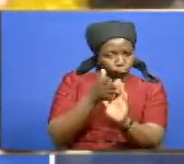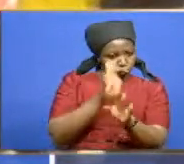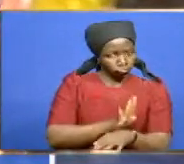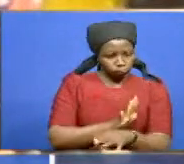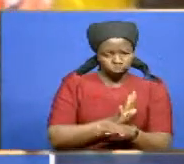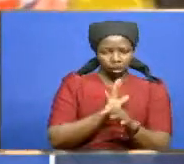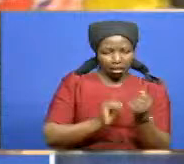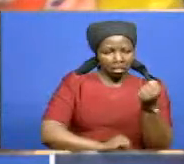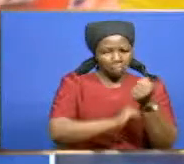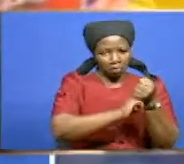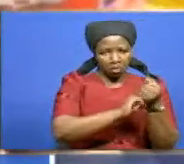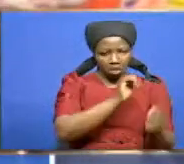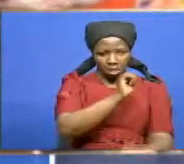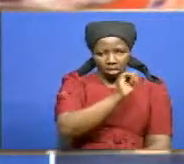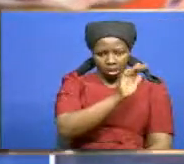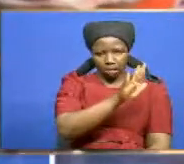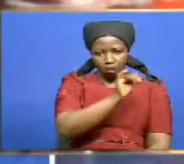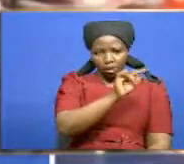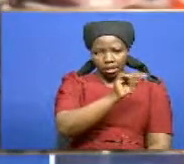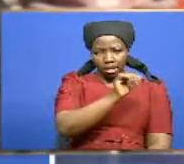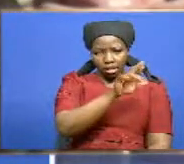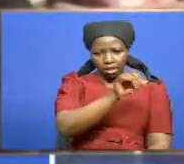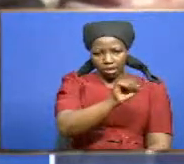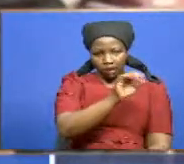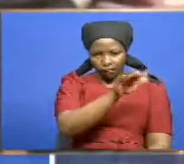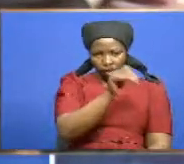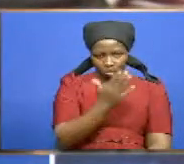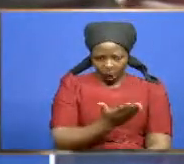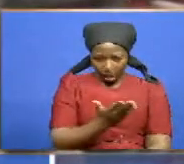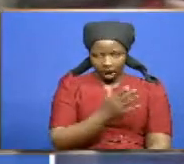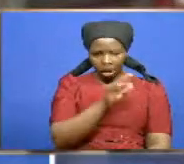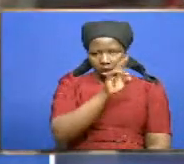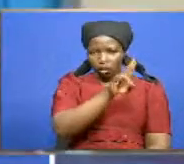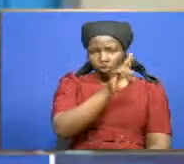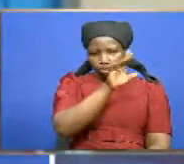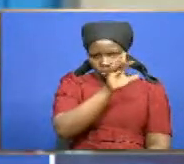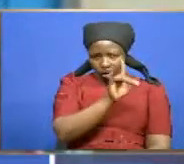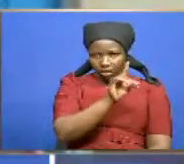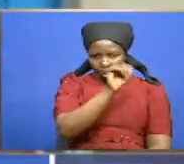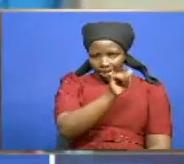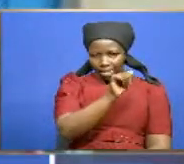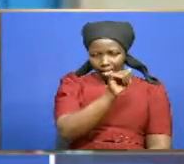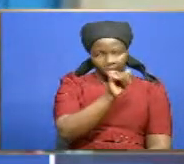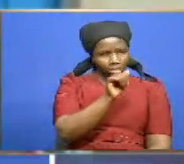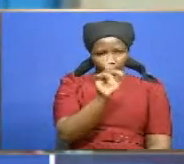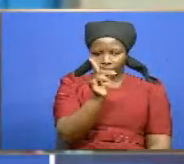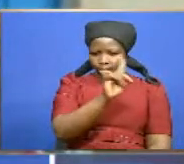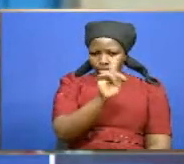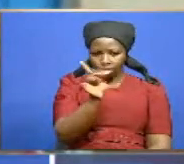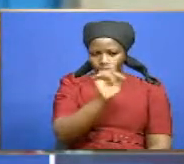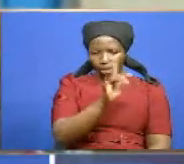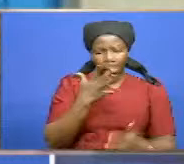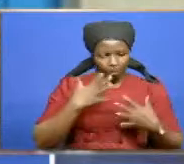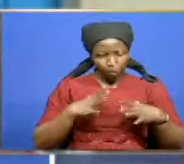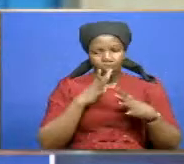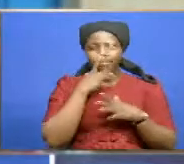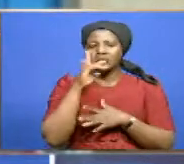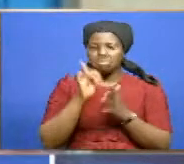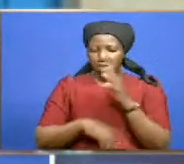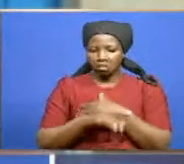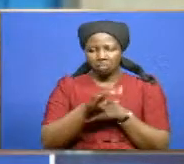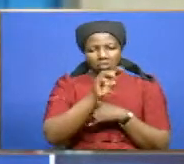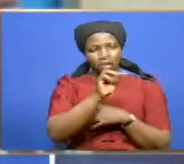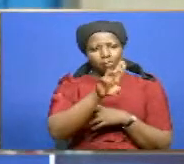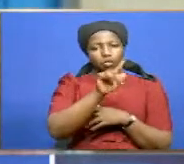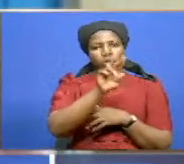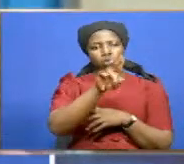kumunga mkono Abanas Mudhama Ngengele wa chama cha United Democratic Alliance. Wakisema atimutua, nimekutana na team